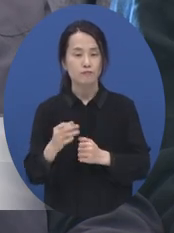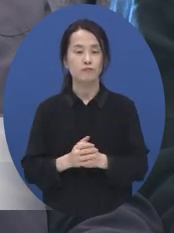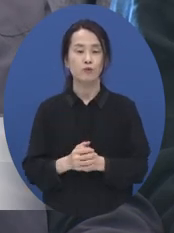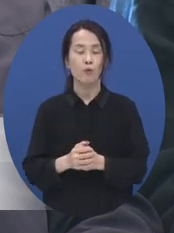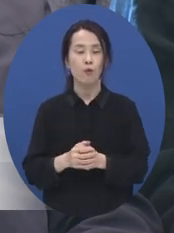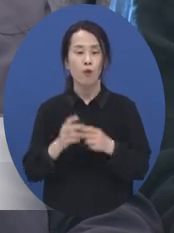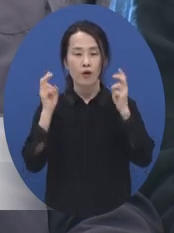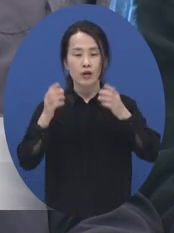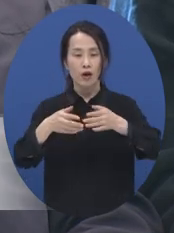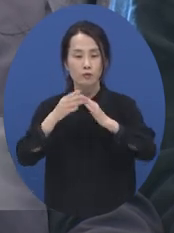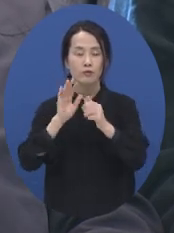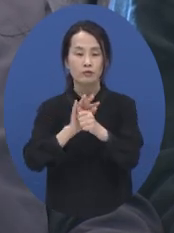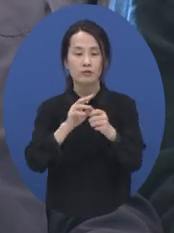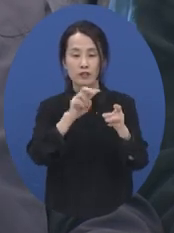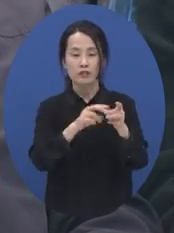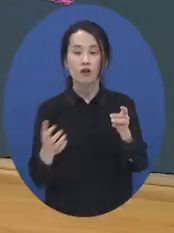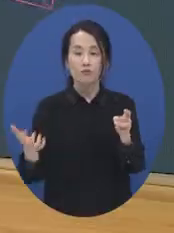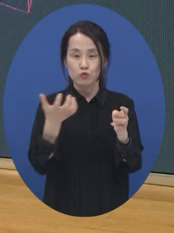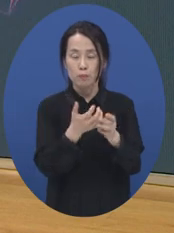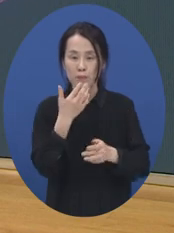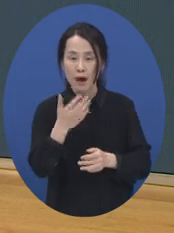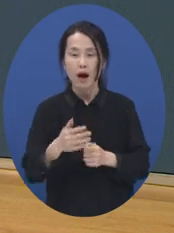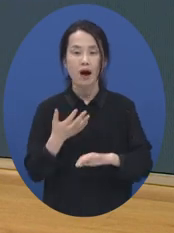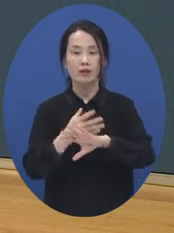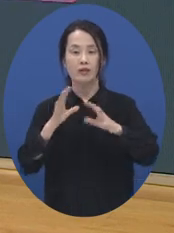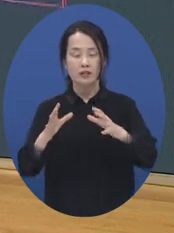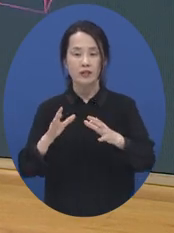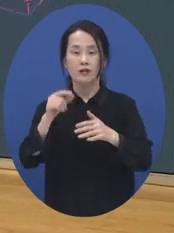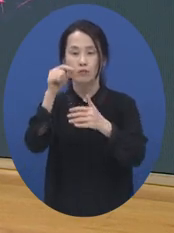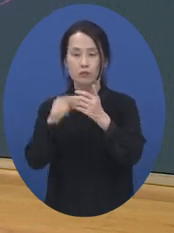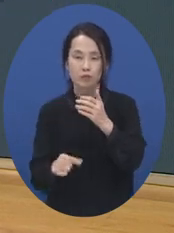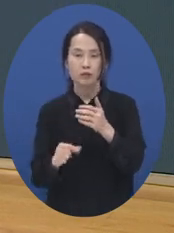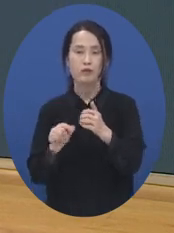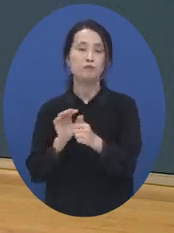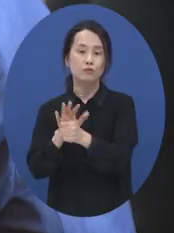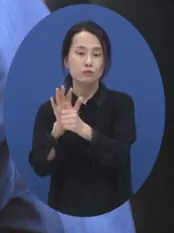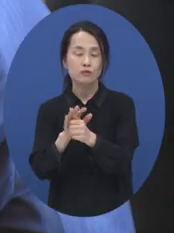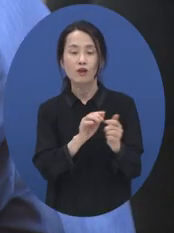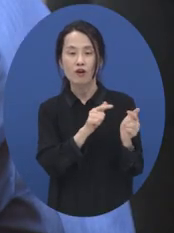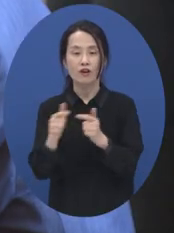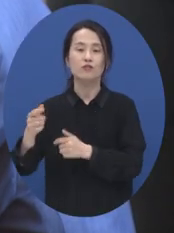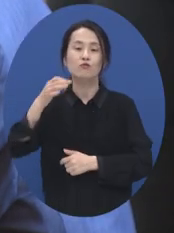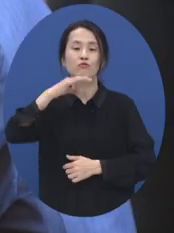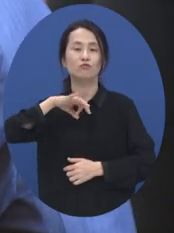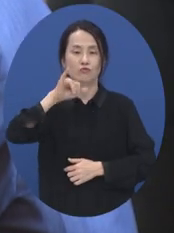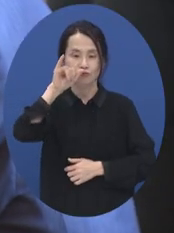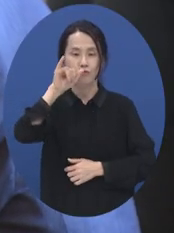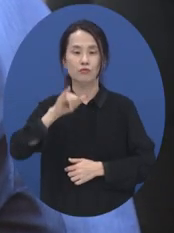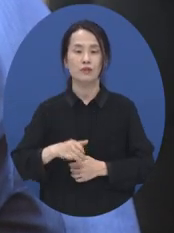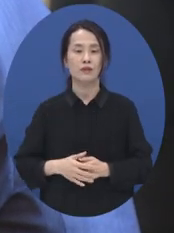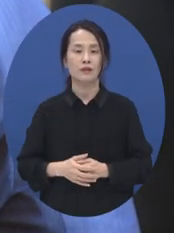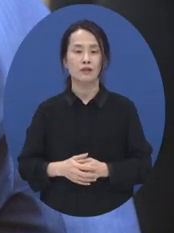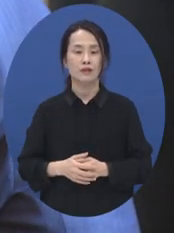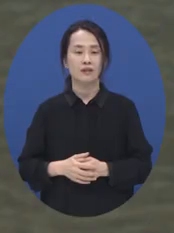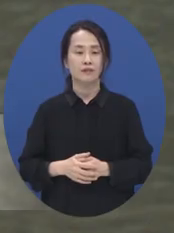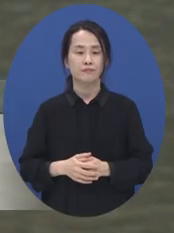경기 벤처 창업지원센터 입주, 해외 진출 프로그램 참여 기회 등 각종 혜택을